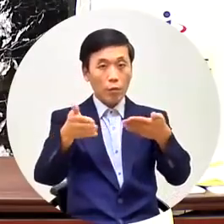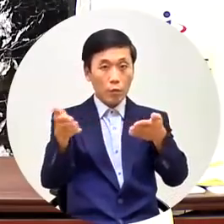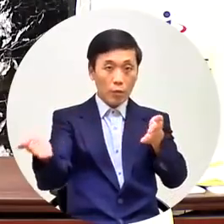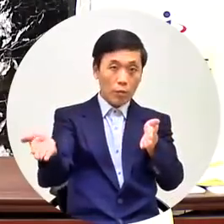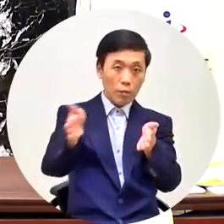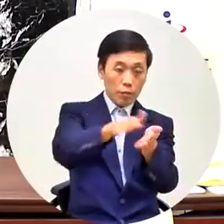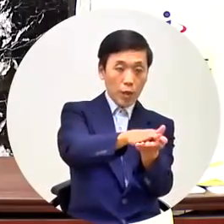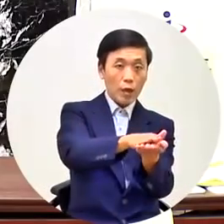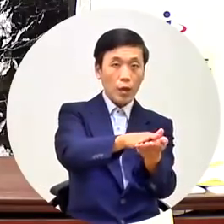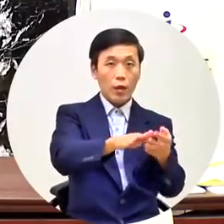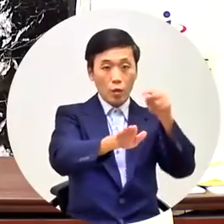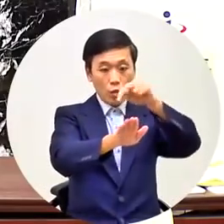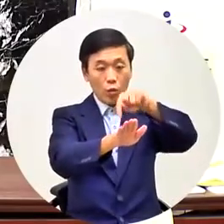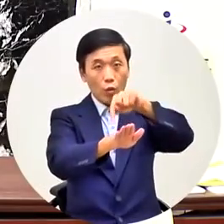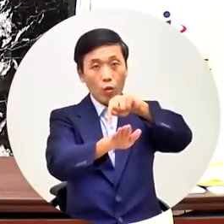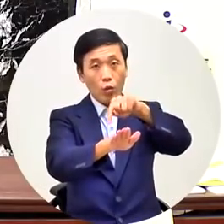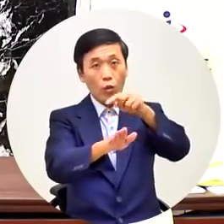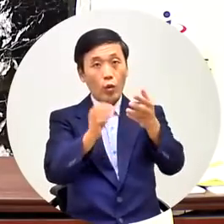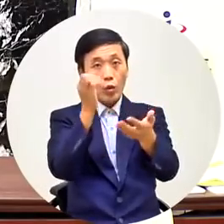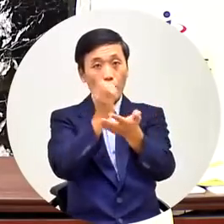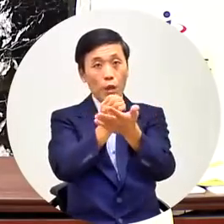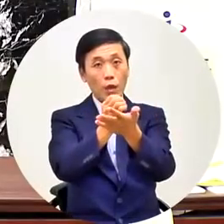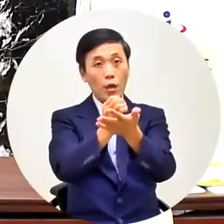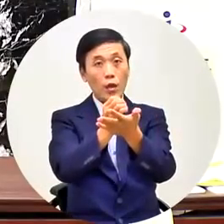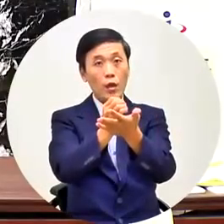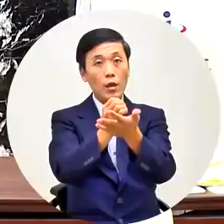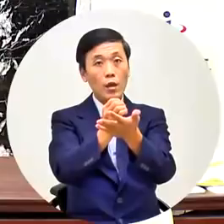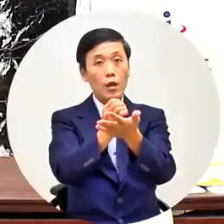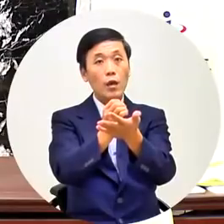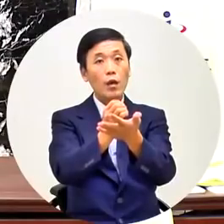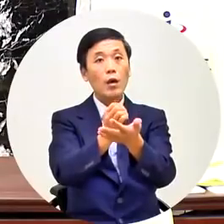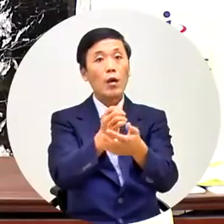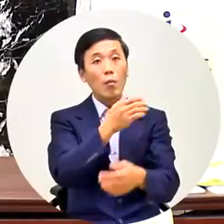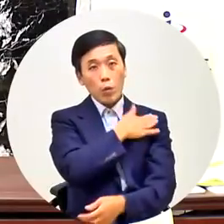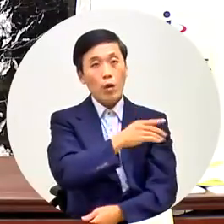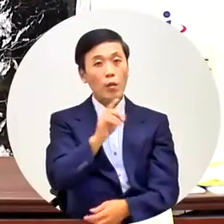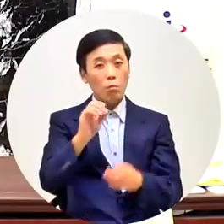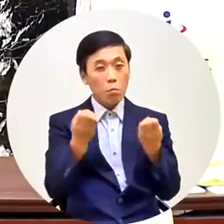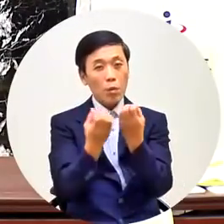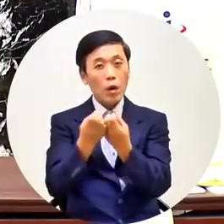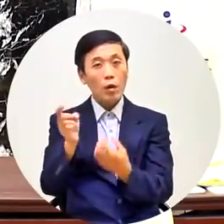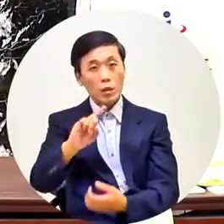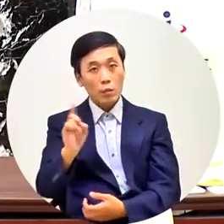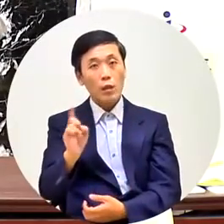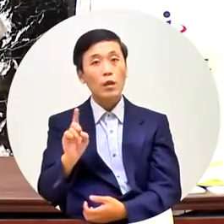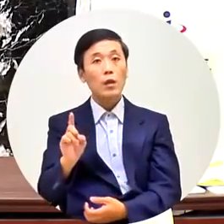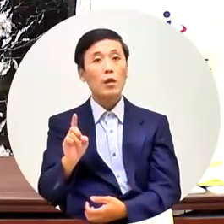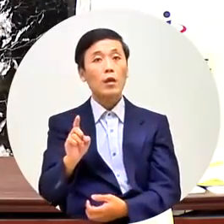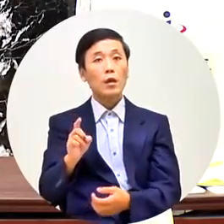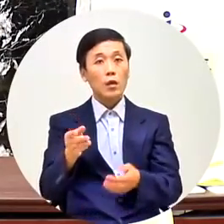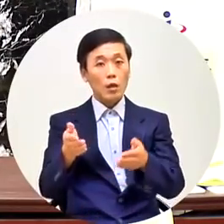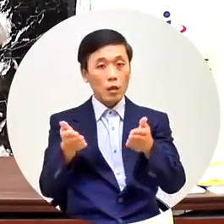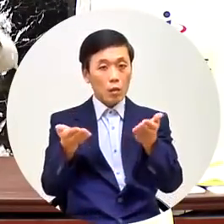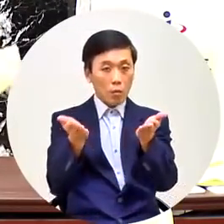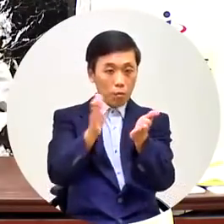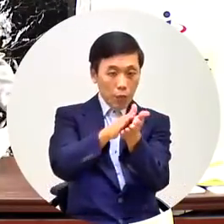圈票数可能后面不管什么原因就是说他没有符合刚刚我们在讲那个原因所以我们认定这个有效